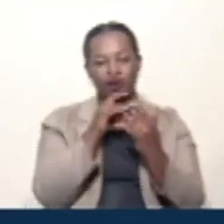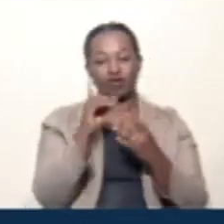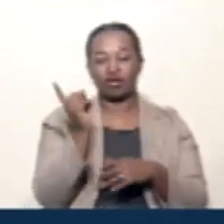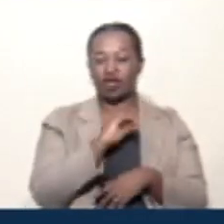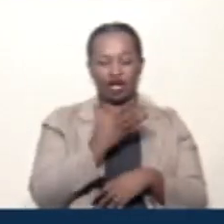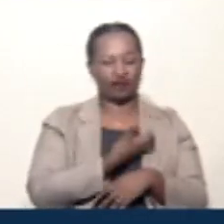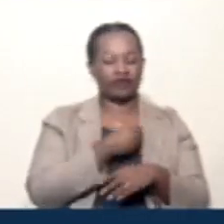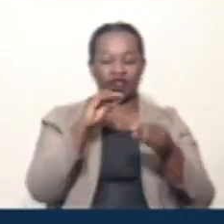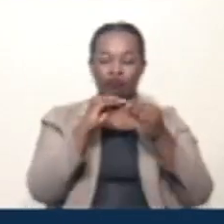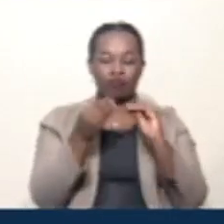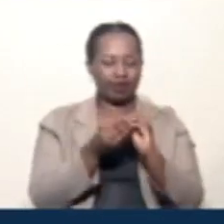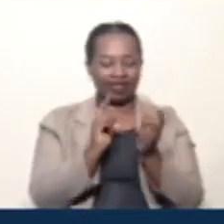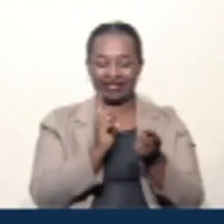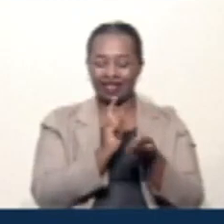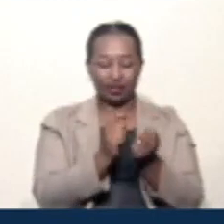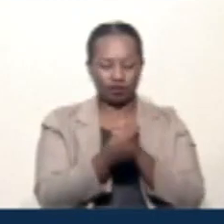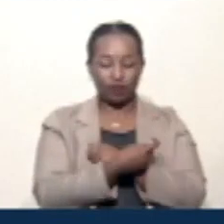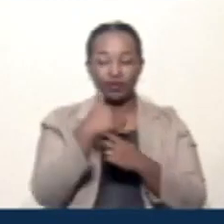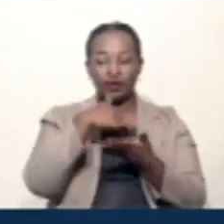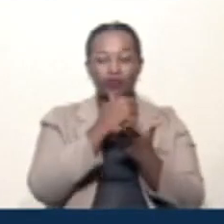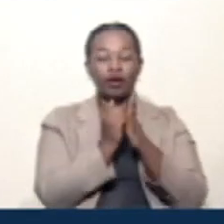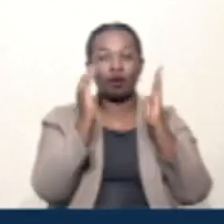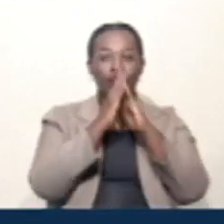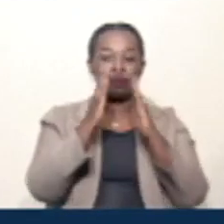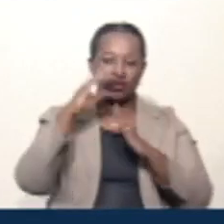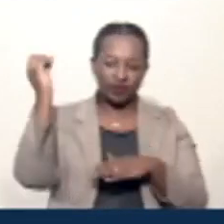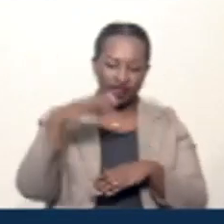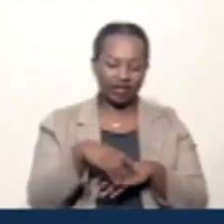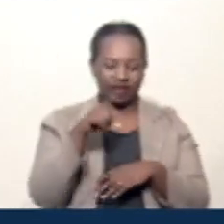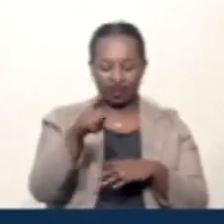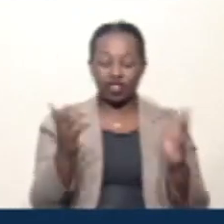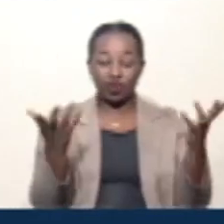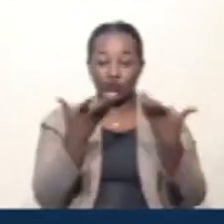kutagira imibare idahinduka, kuko umujyi wa Kigali uba ihuriro